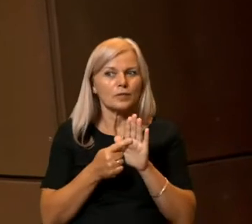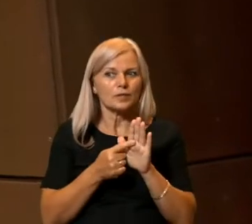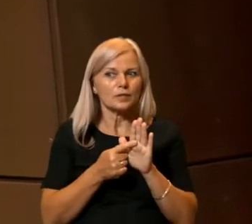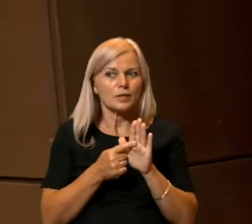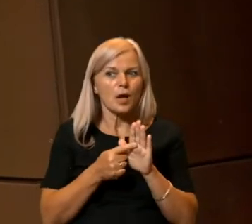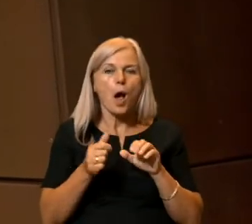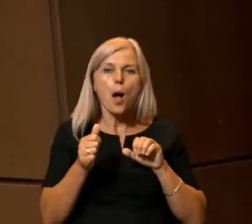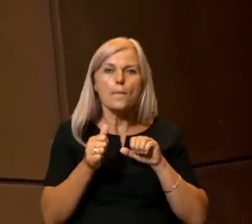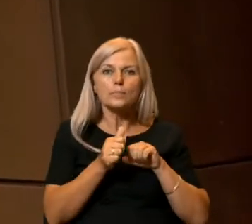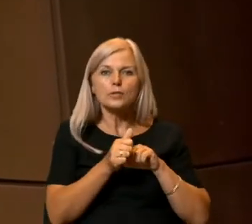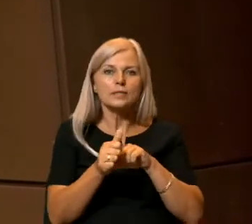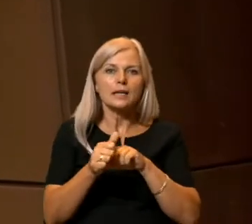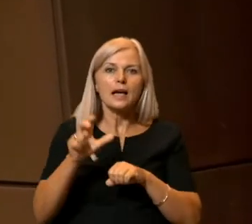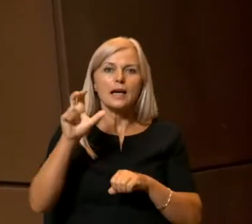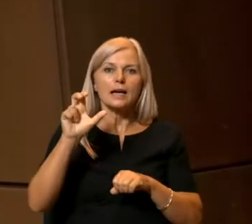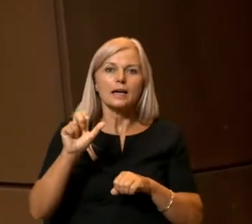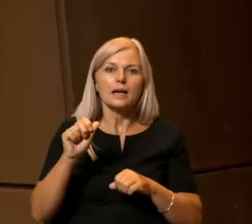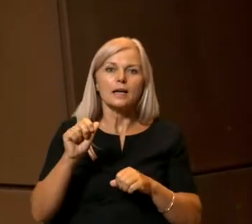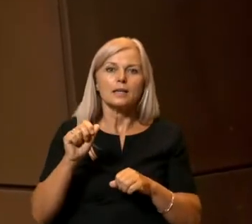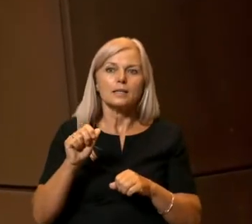przedstawicieli hanzeackiej,